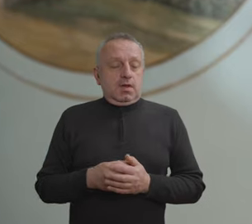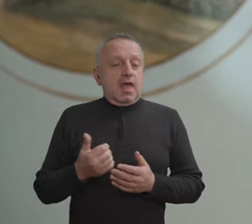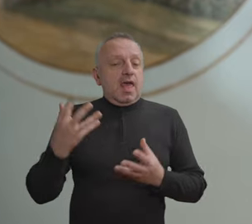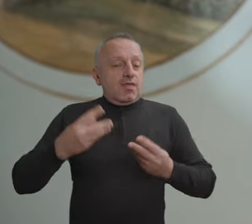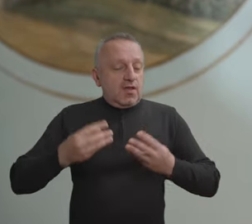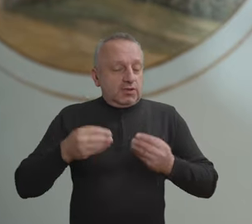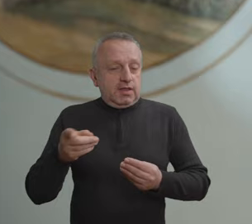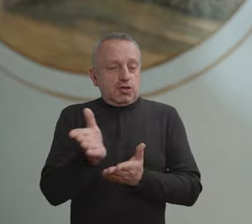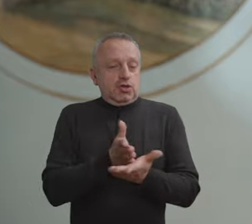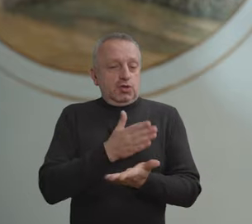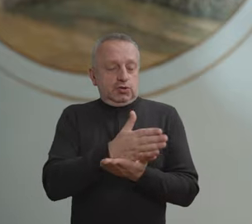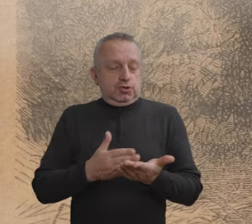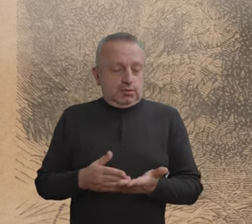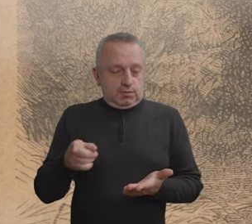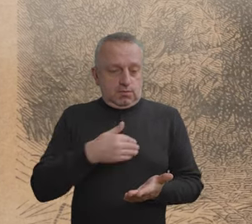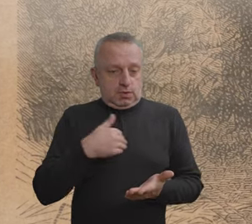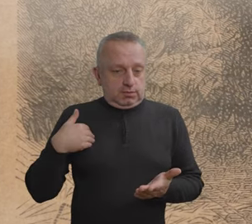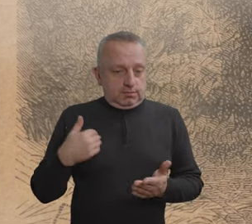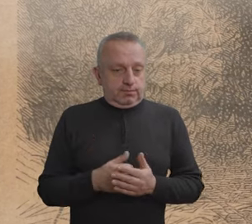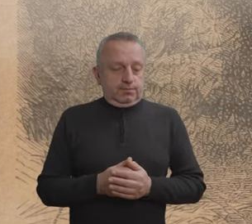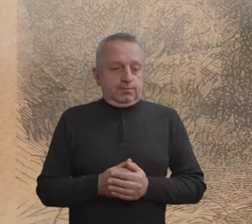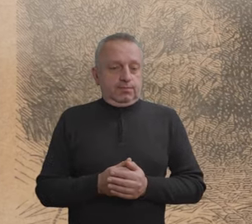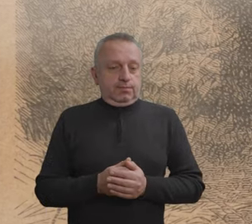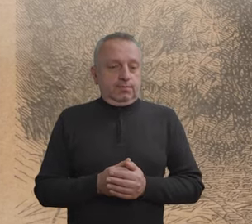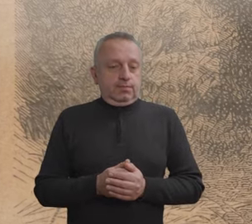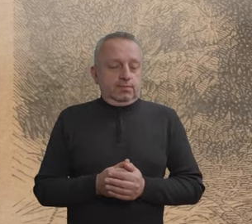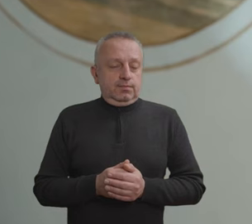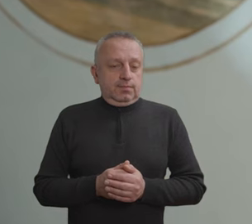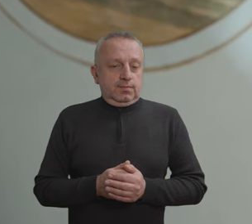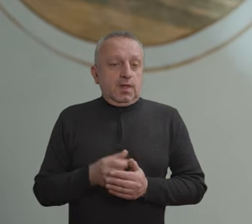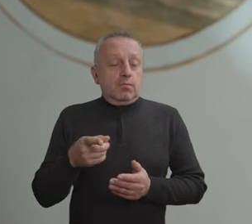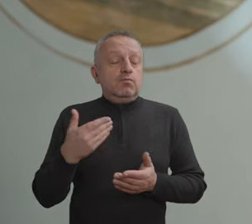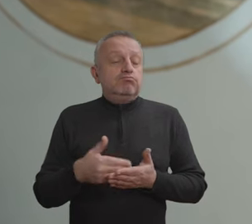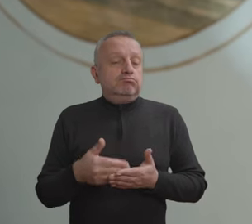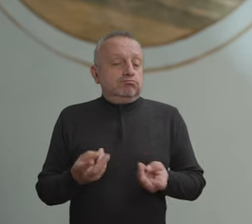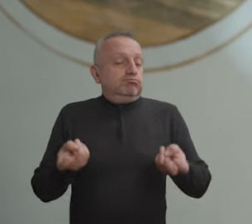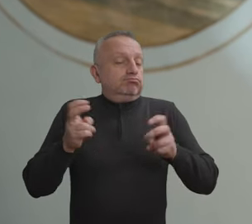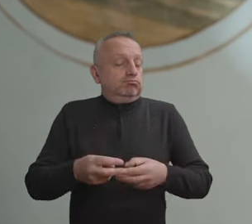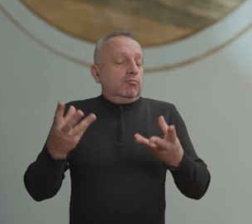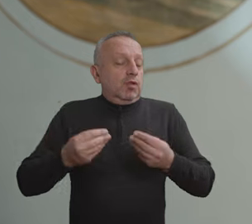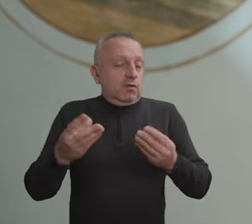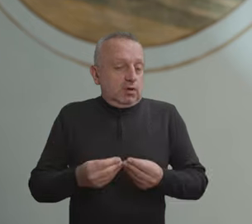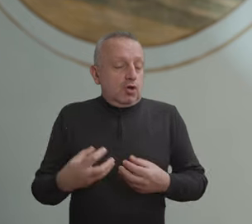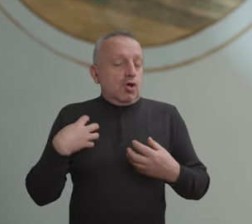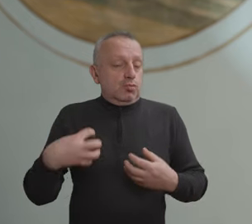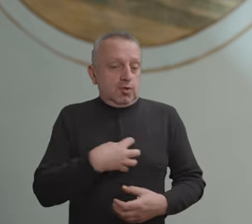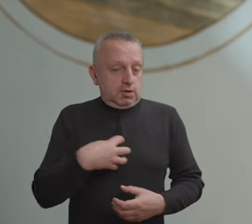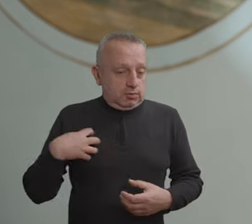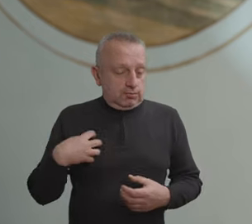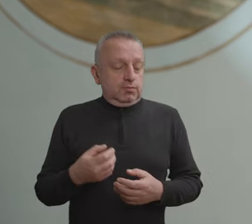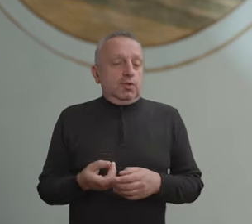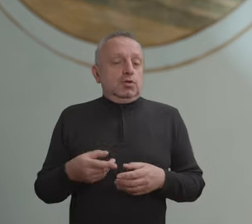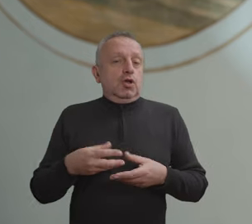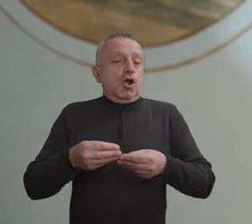polski kredyt inwestycyjny w tej części ziem polskich. Ponadto brał udział w tworzeniu Galicyjskiego Towarzystwa